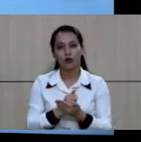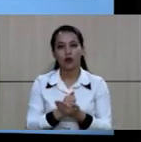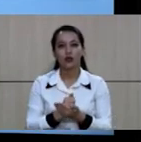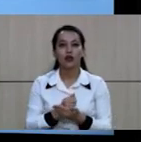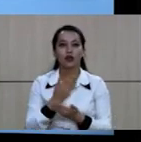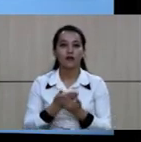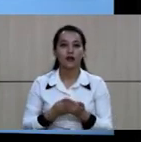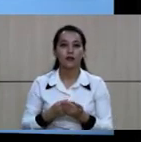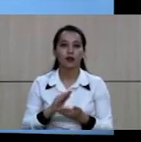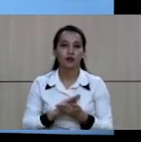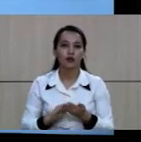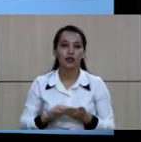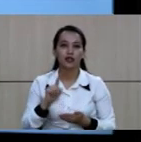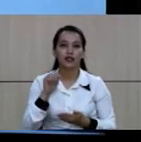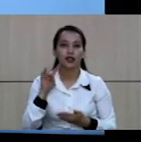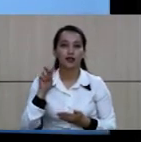asaridir.